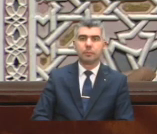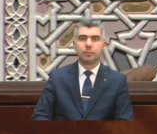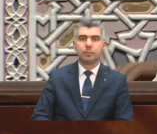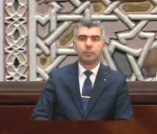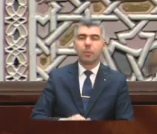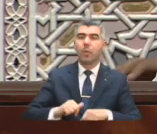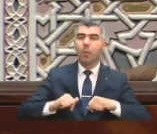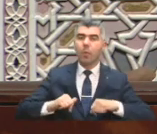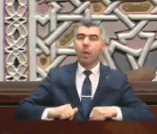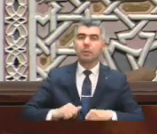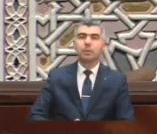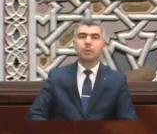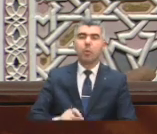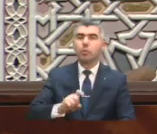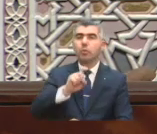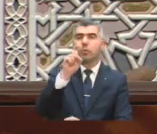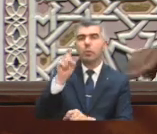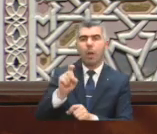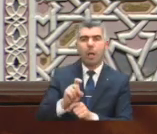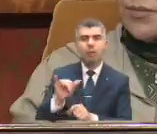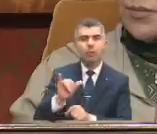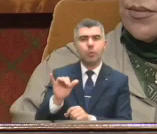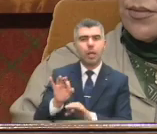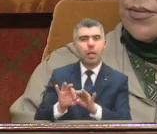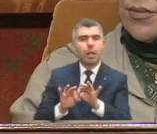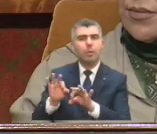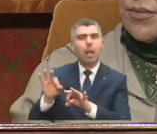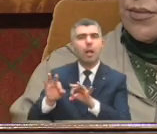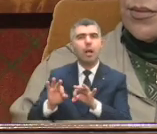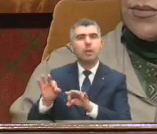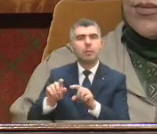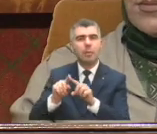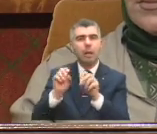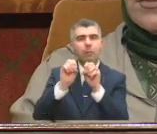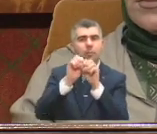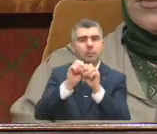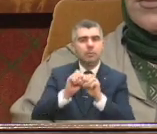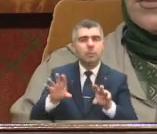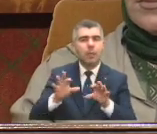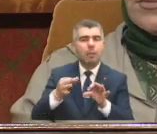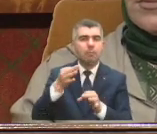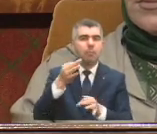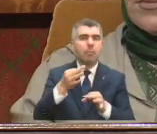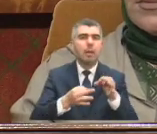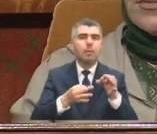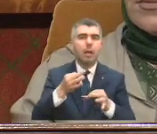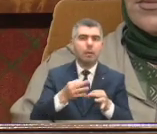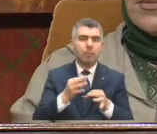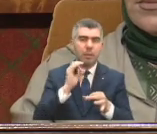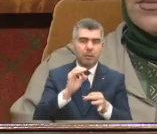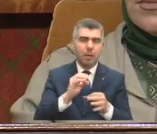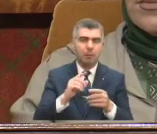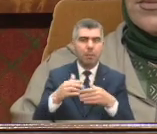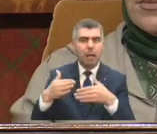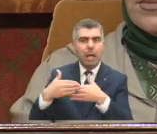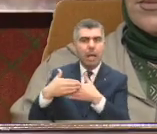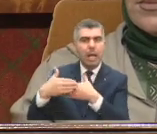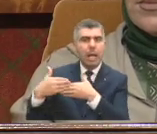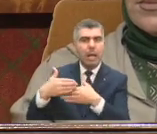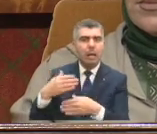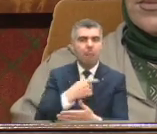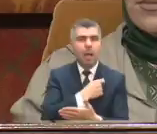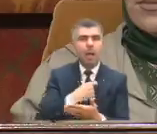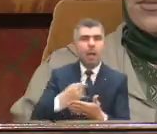السيد الوزير، نتساءل عن الإجراءات المتخذة لتعميم المحاكم المختصة من أجل تقريب القضاء من